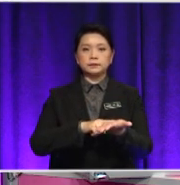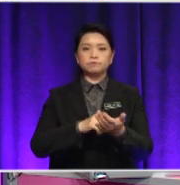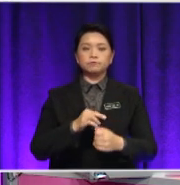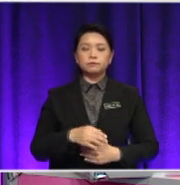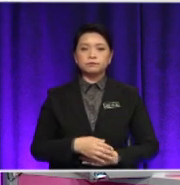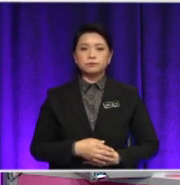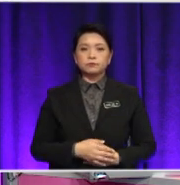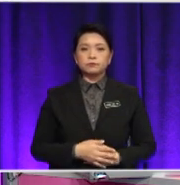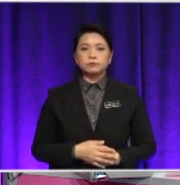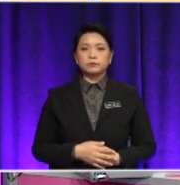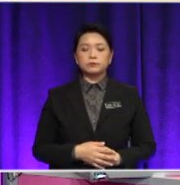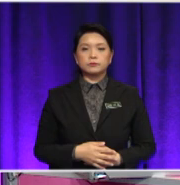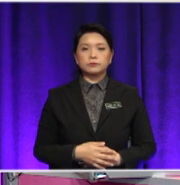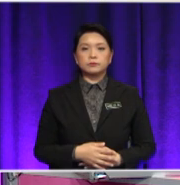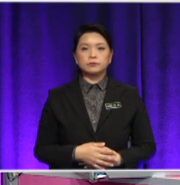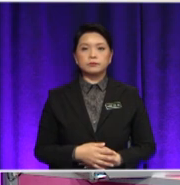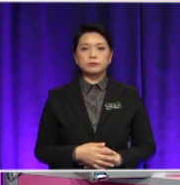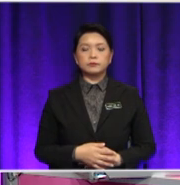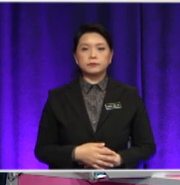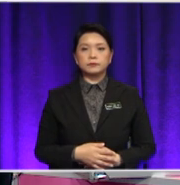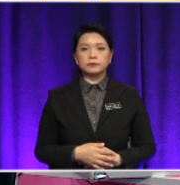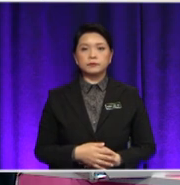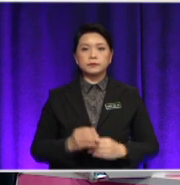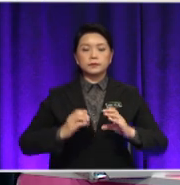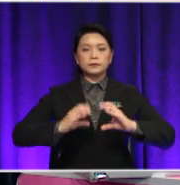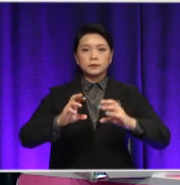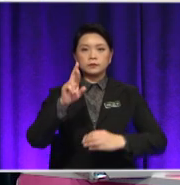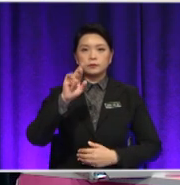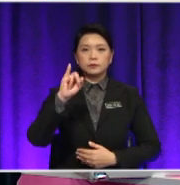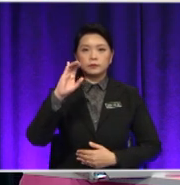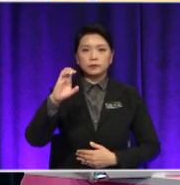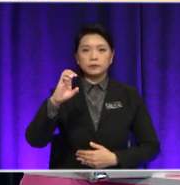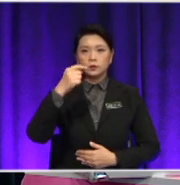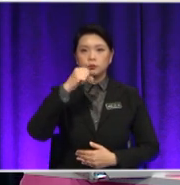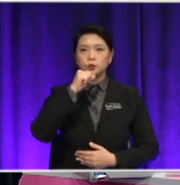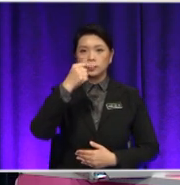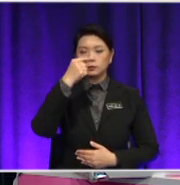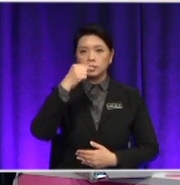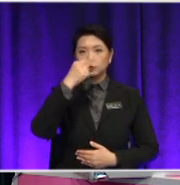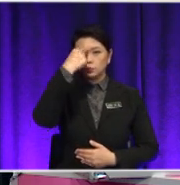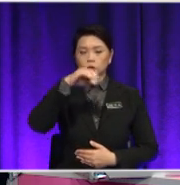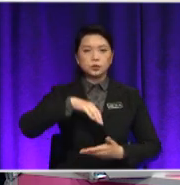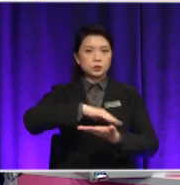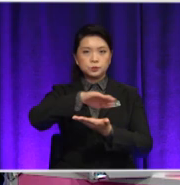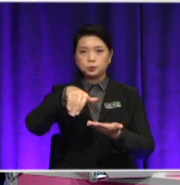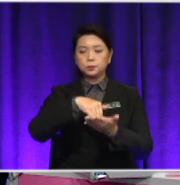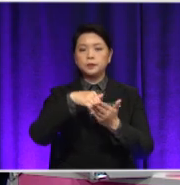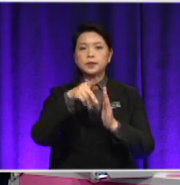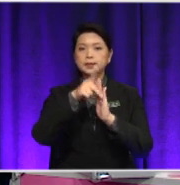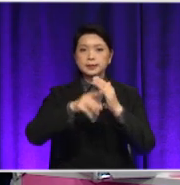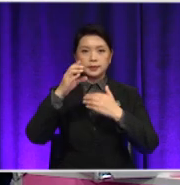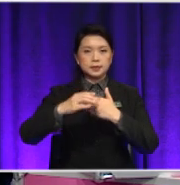dan di rumah. Okey. Prosedur RISE ni bukan semua kecederaan yang kita boleh buat prosedur RISE